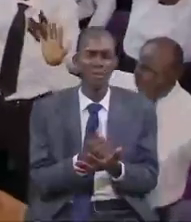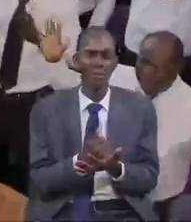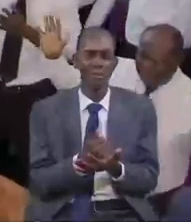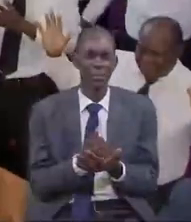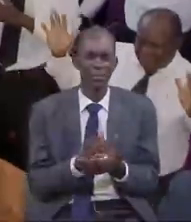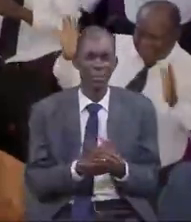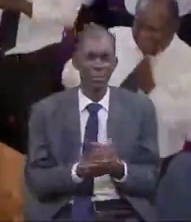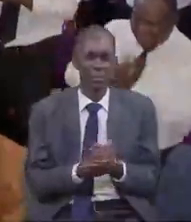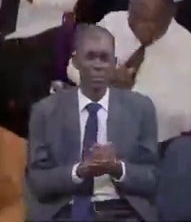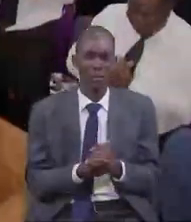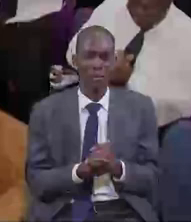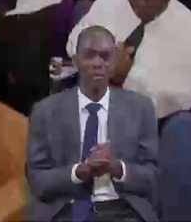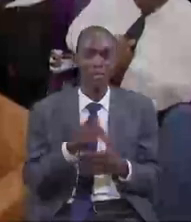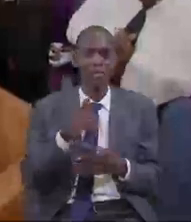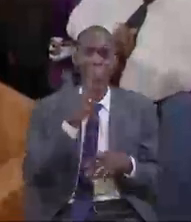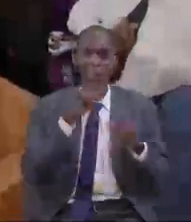Vous êtes béni.